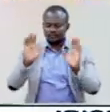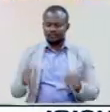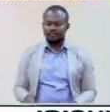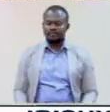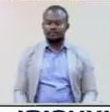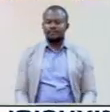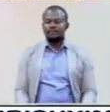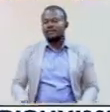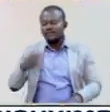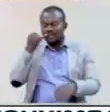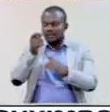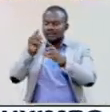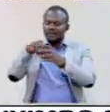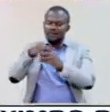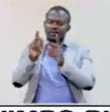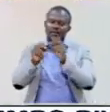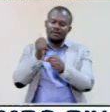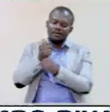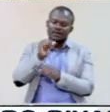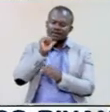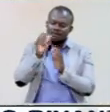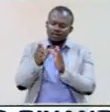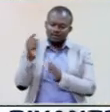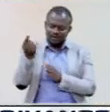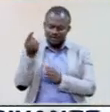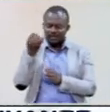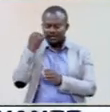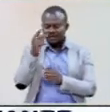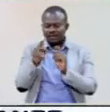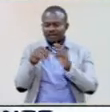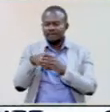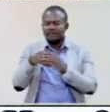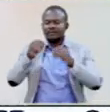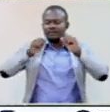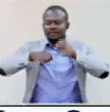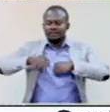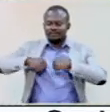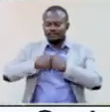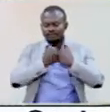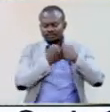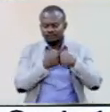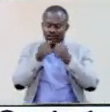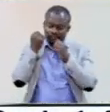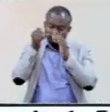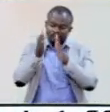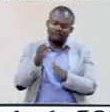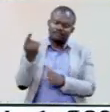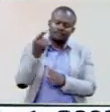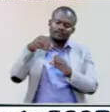Nibijya mu buka barwiyemeza mirimo ntazaba umwe, nuko wangiye abantu bagombye kupiganwa amasoko. Iyo umuntu ari umwe ku